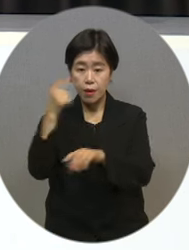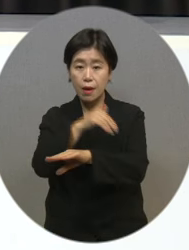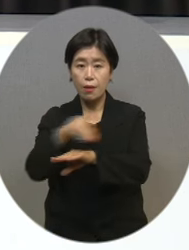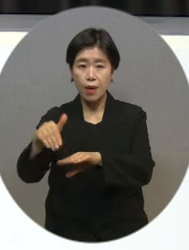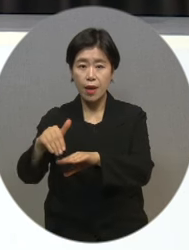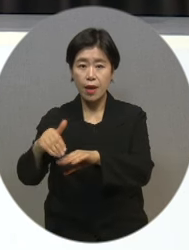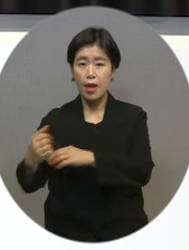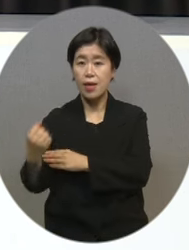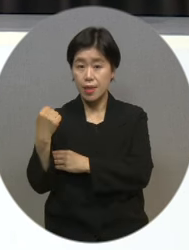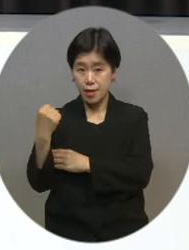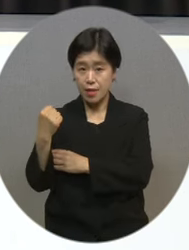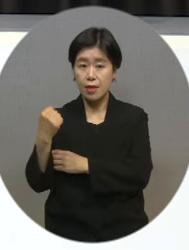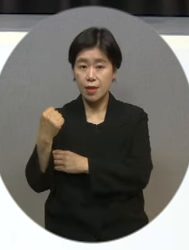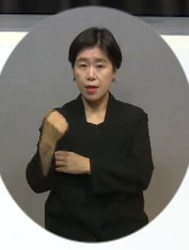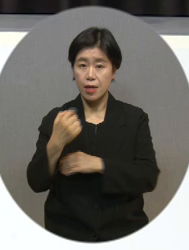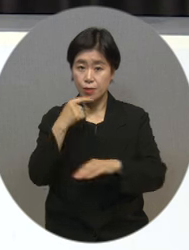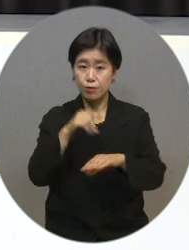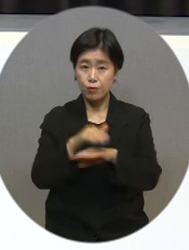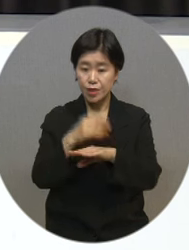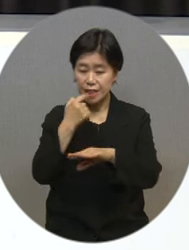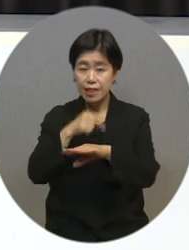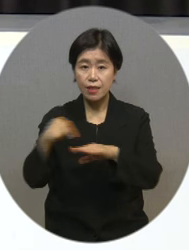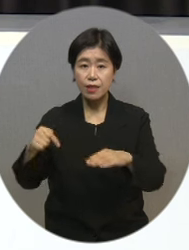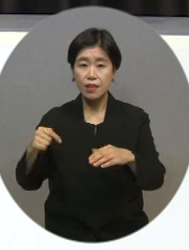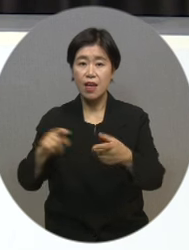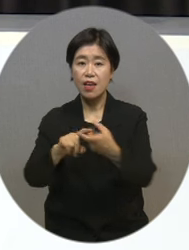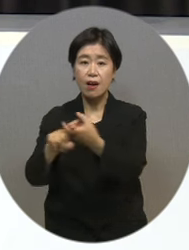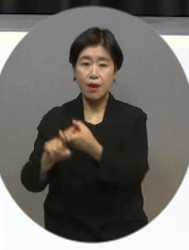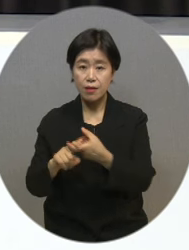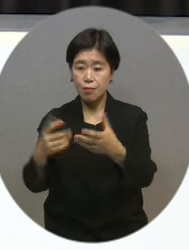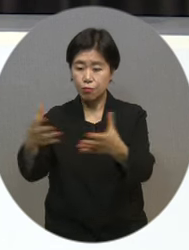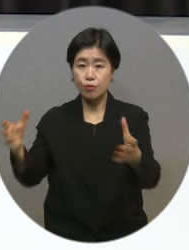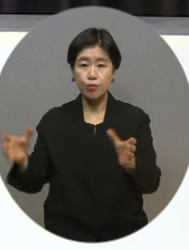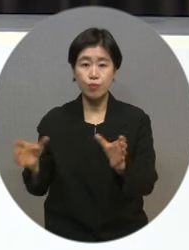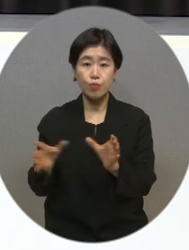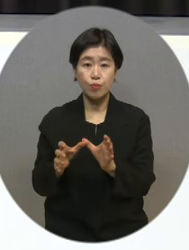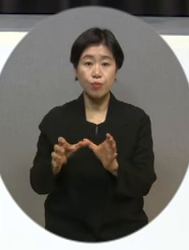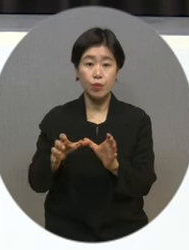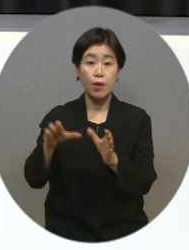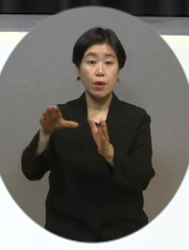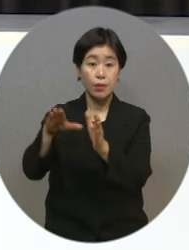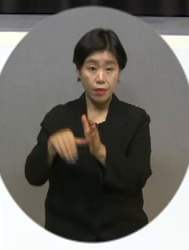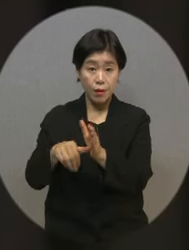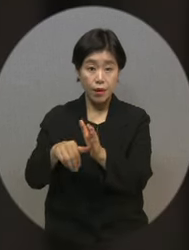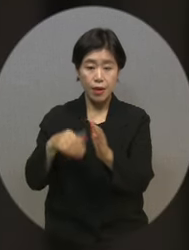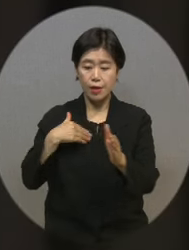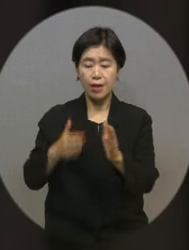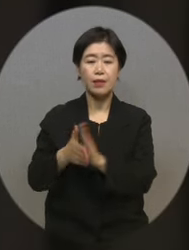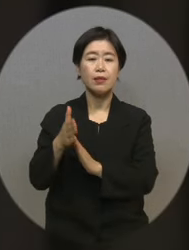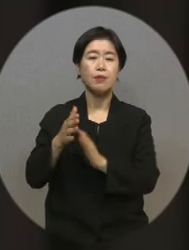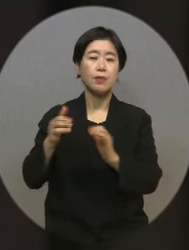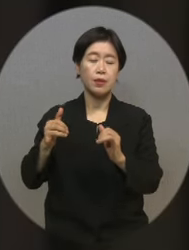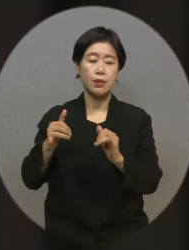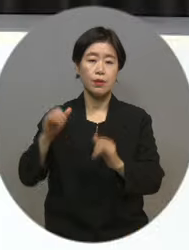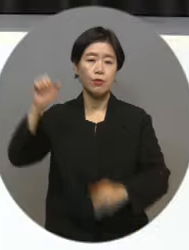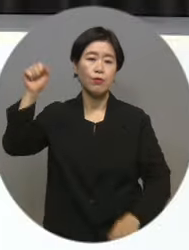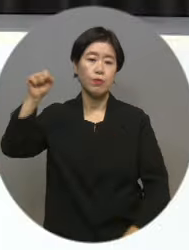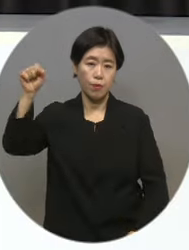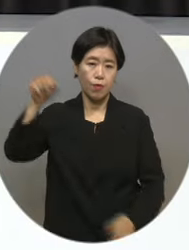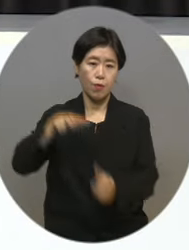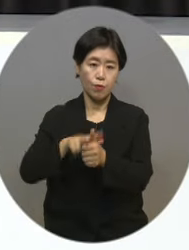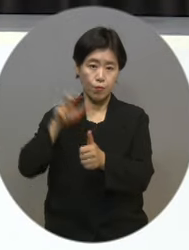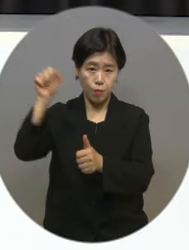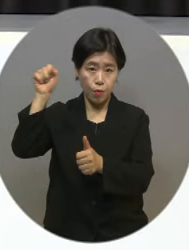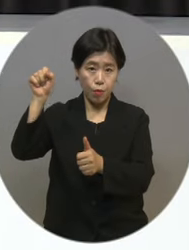더불어민주연합이라고 하는 연합정치를 시도한 과정에서 시민후보로 당선이 됐습니다. 그렇죠. 그래서